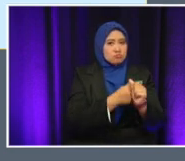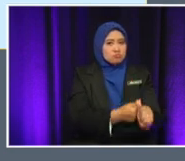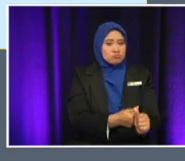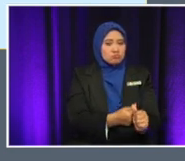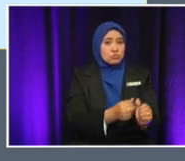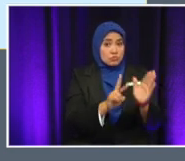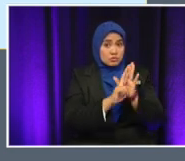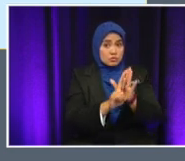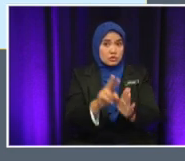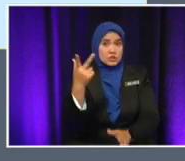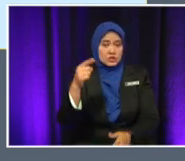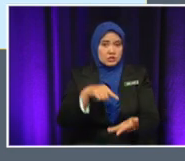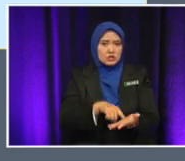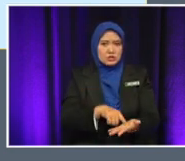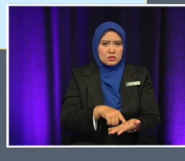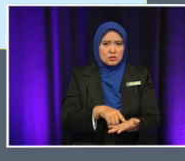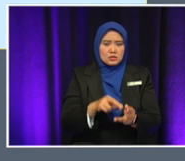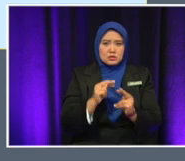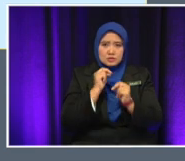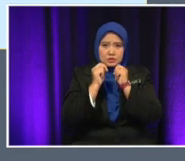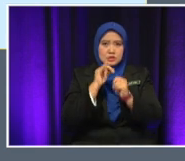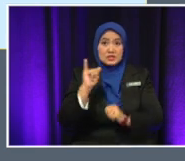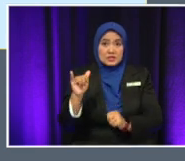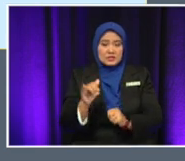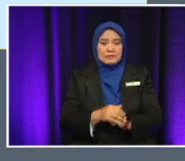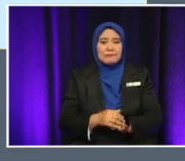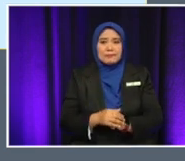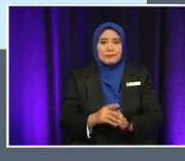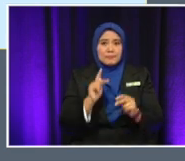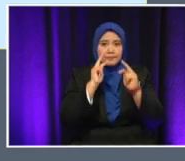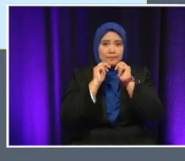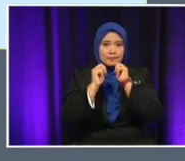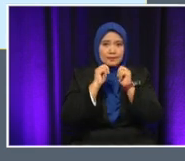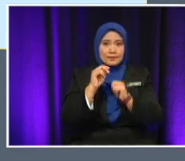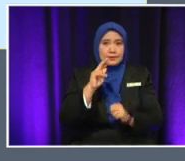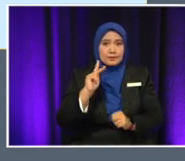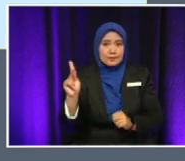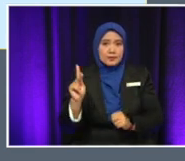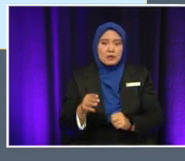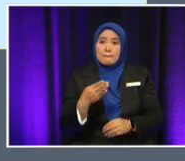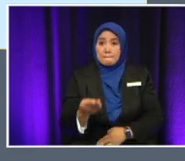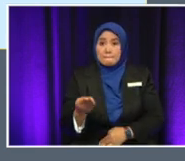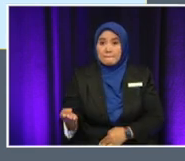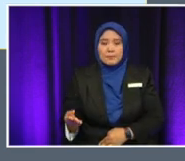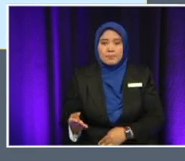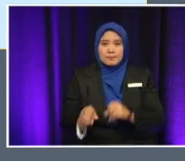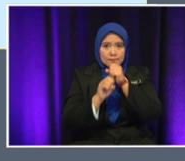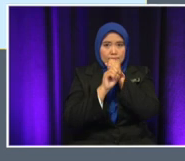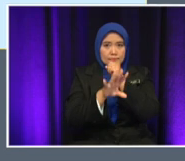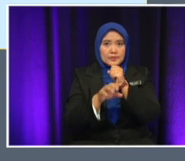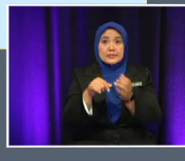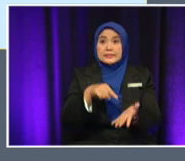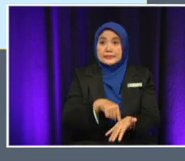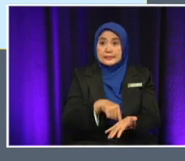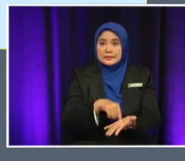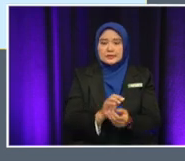e Nyatakan jenis bahan promosi tersebut satu market ya tekan kaidah pengiklanan yang sesuai untuk bahan promosi di